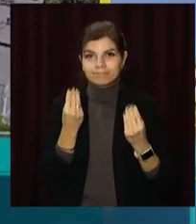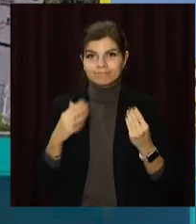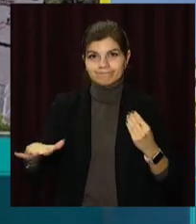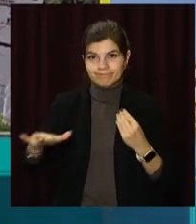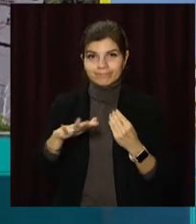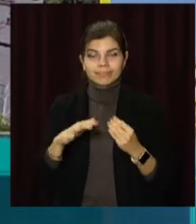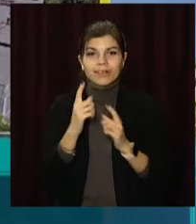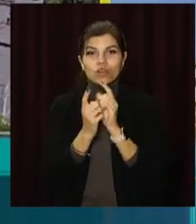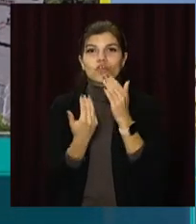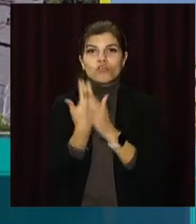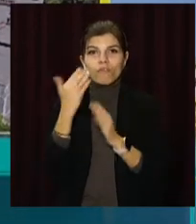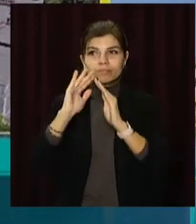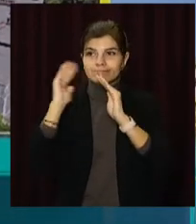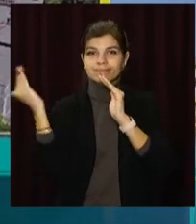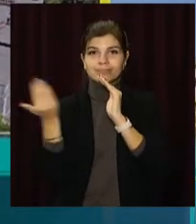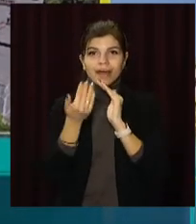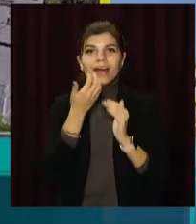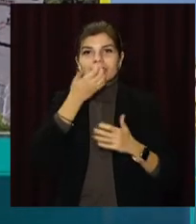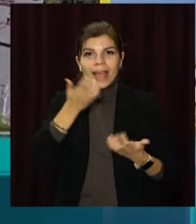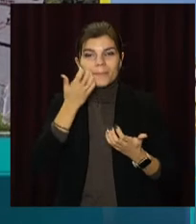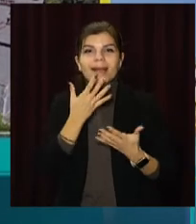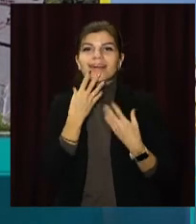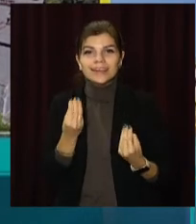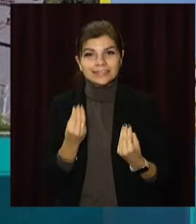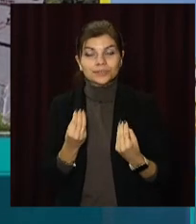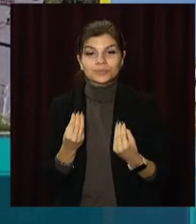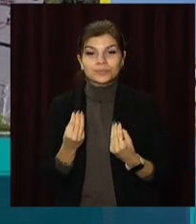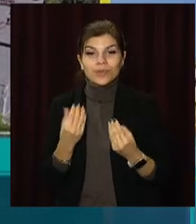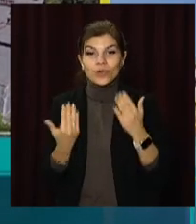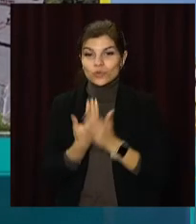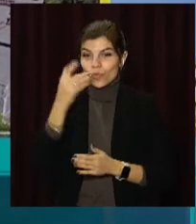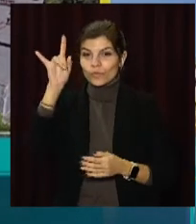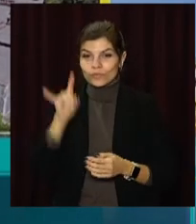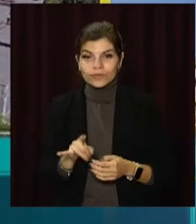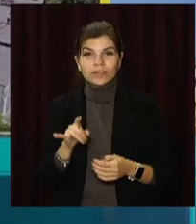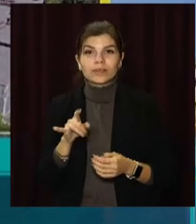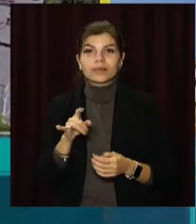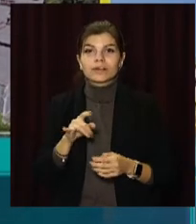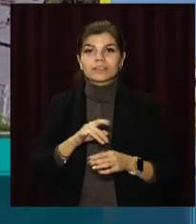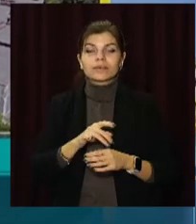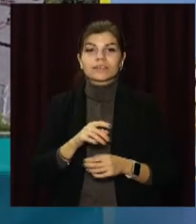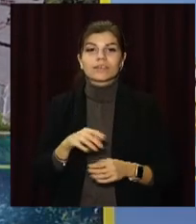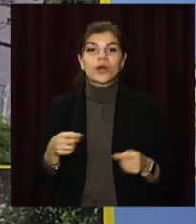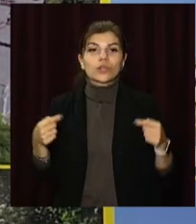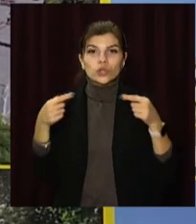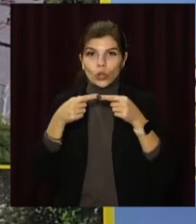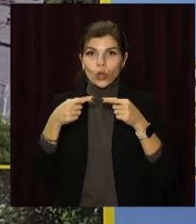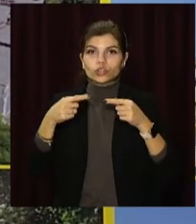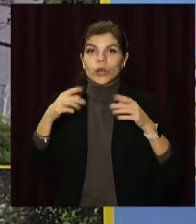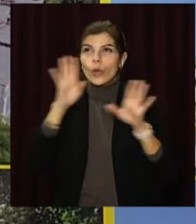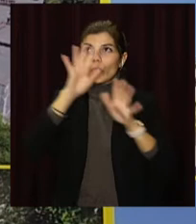реконструкція, новий фасад, утеплений, яскравий, нові вікна, нові комунікації, приточна